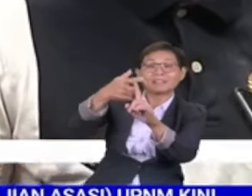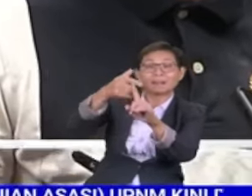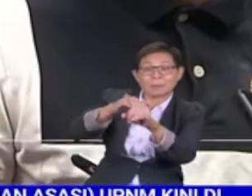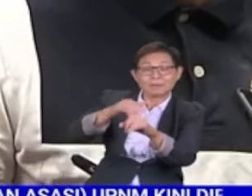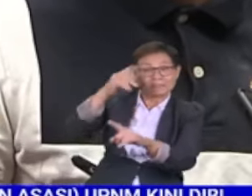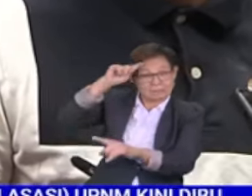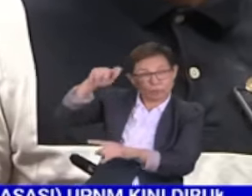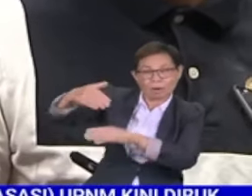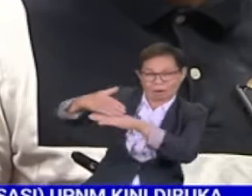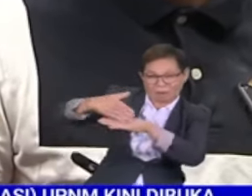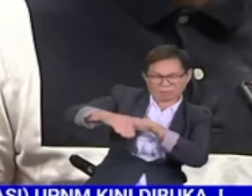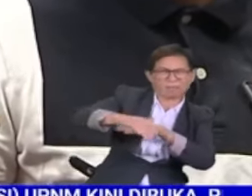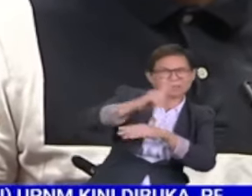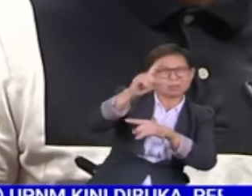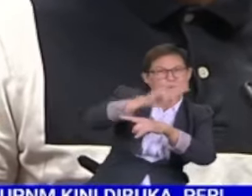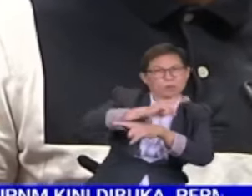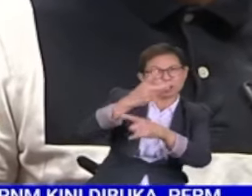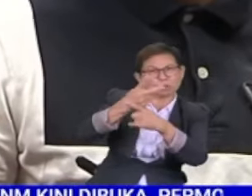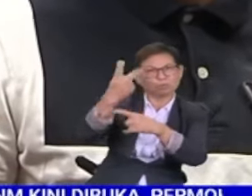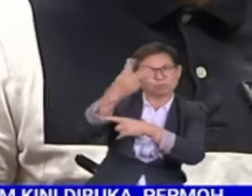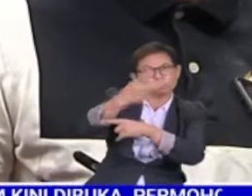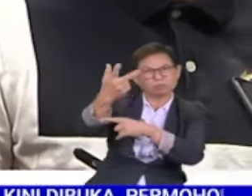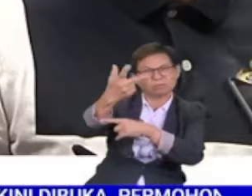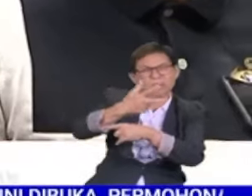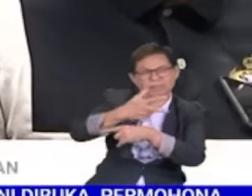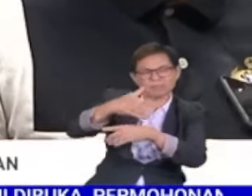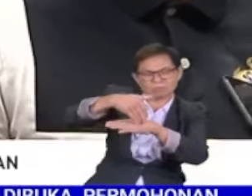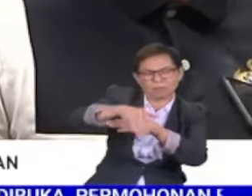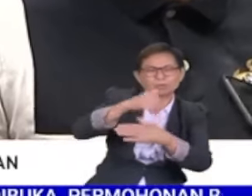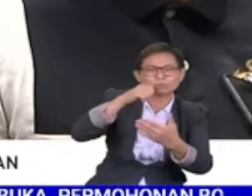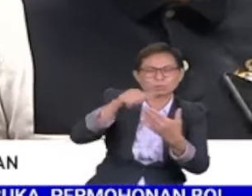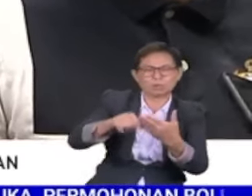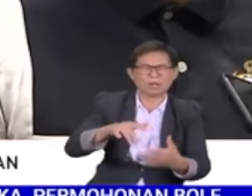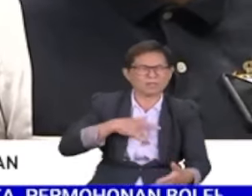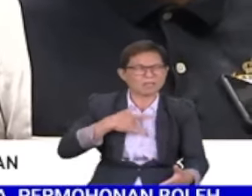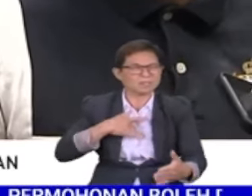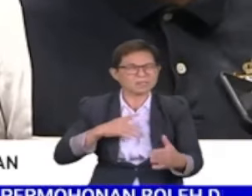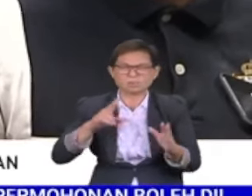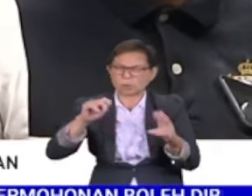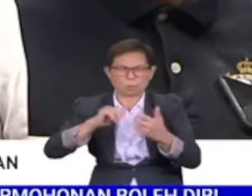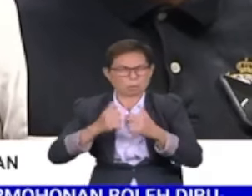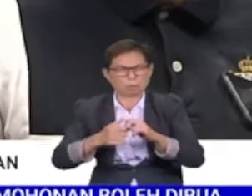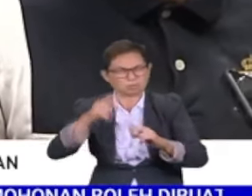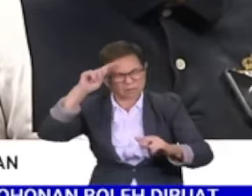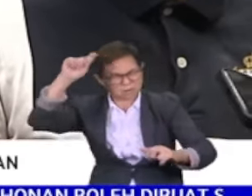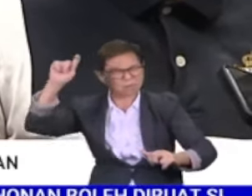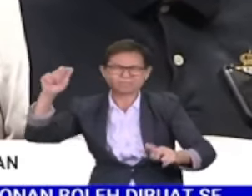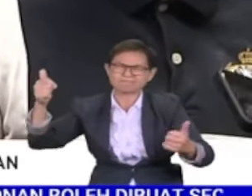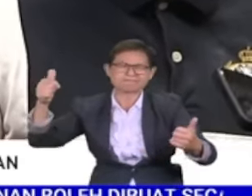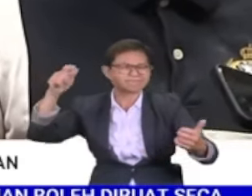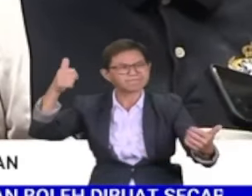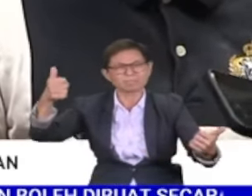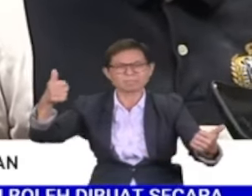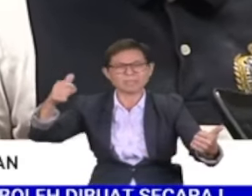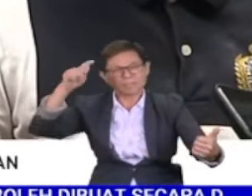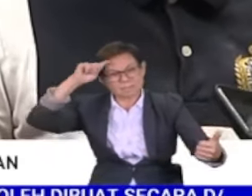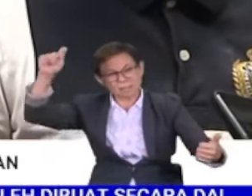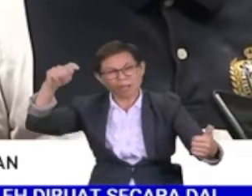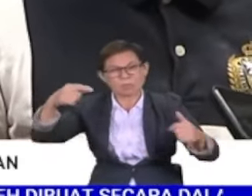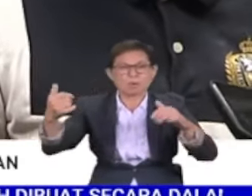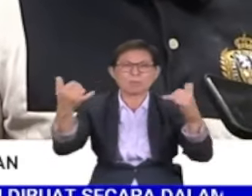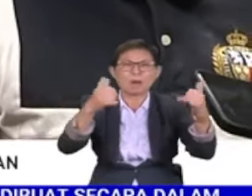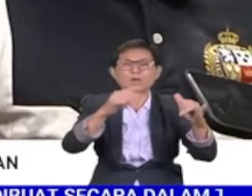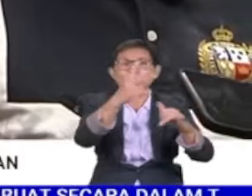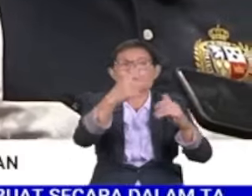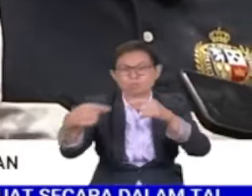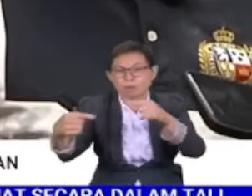dan yang akan dihantar dalam masa 2-3 hari lagi. Kita rasa tak ada masalah di peringkat Terengganu. Terengganu pun akan bermain dua perlawanan